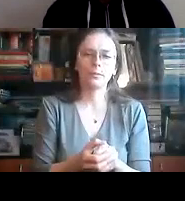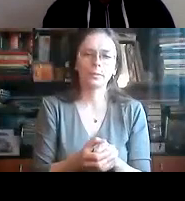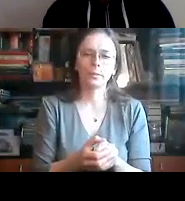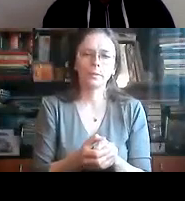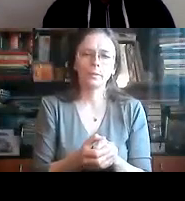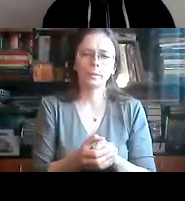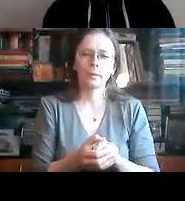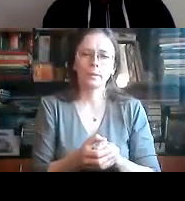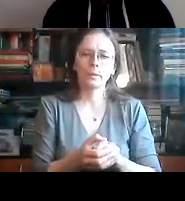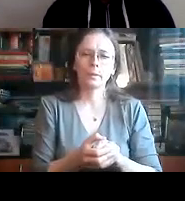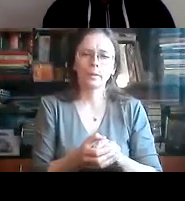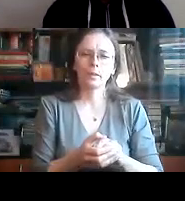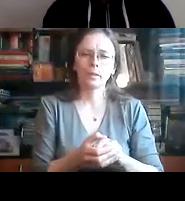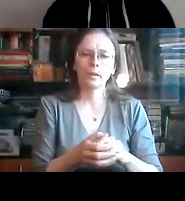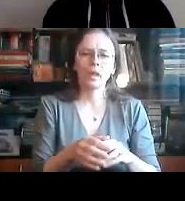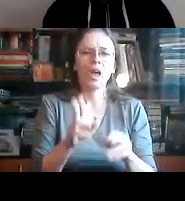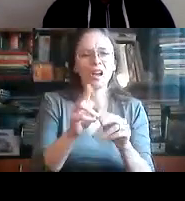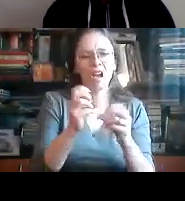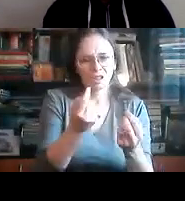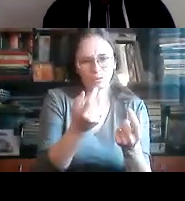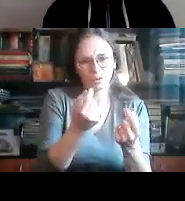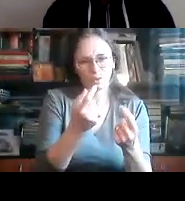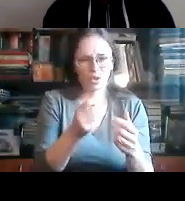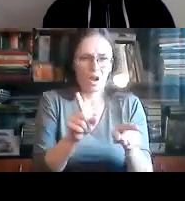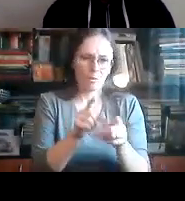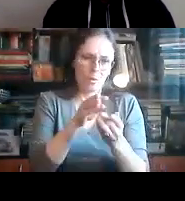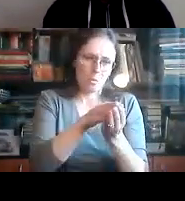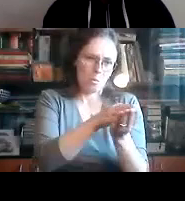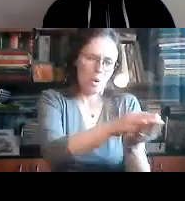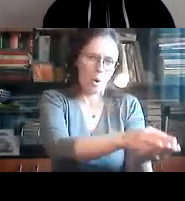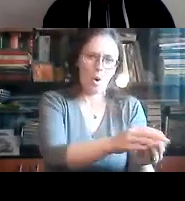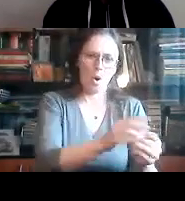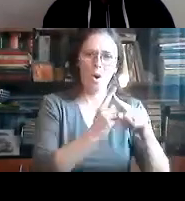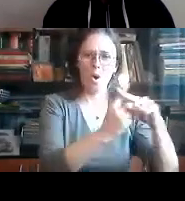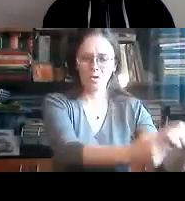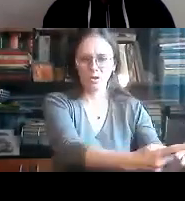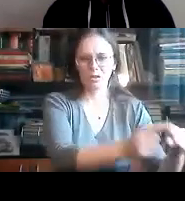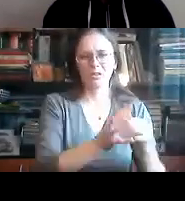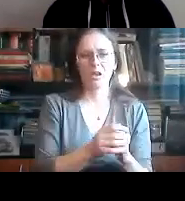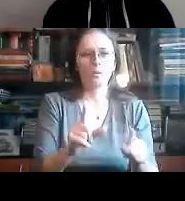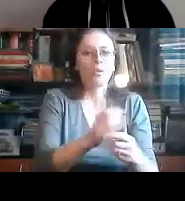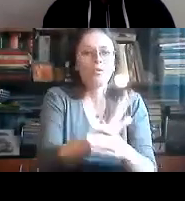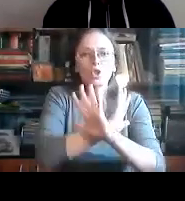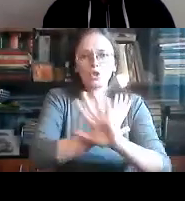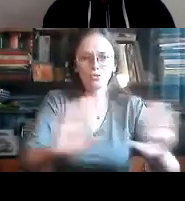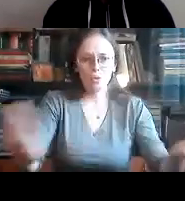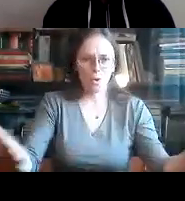пахнет это все как-то поминально немножко. Как будто вот это уже все осталось за воротами вот этой нашей